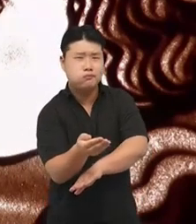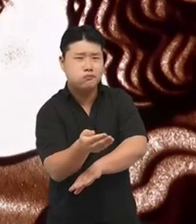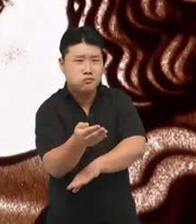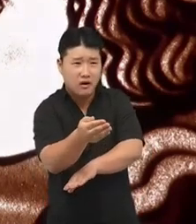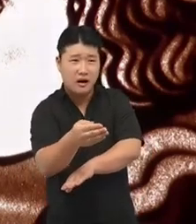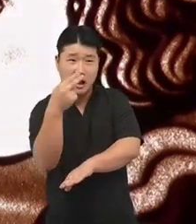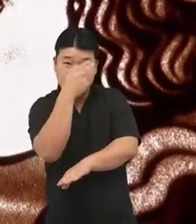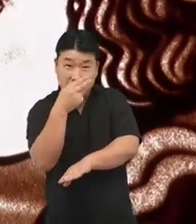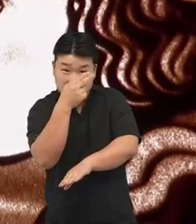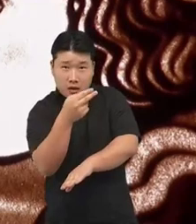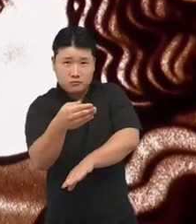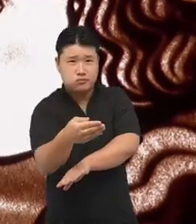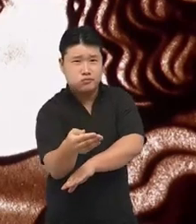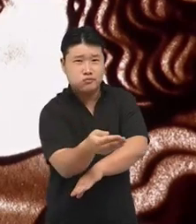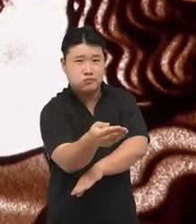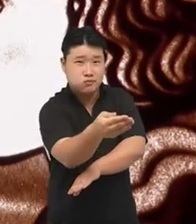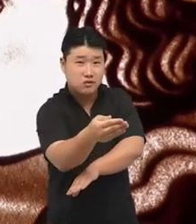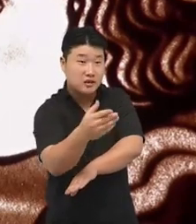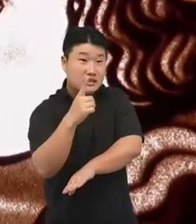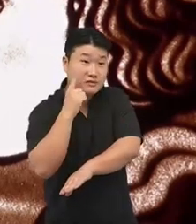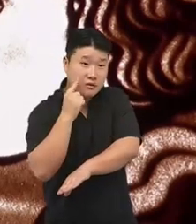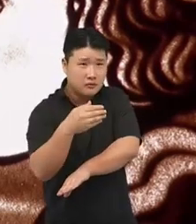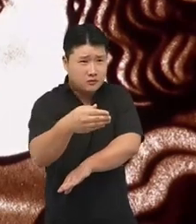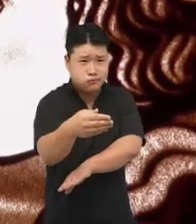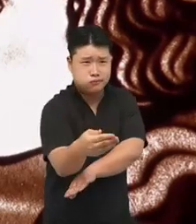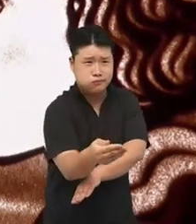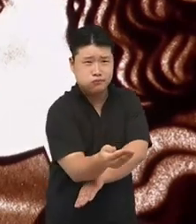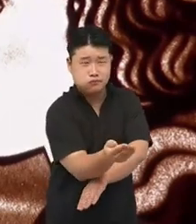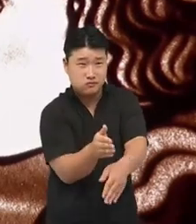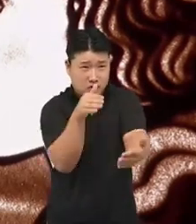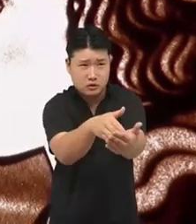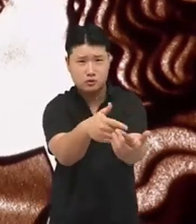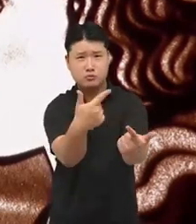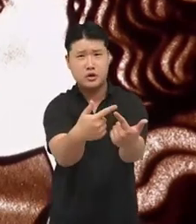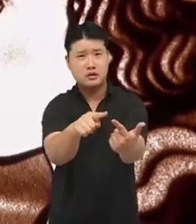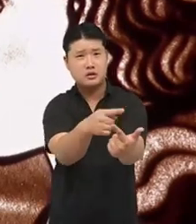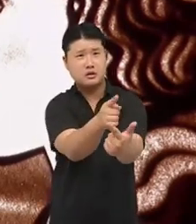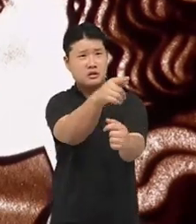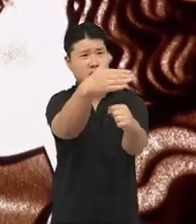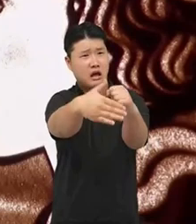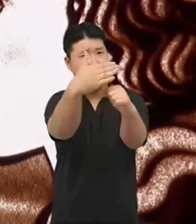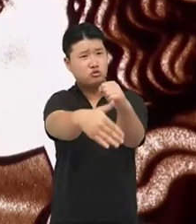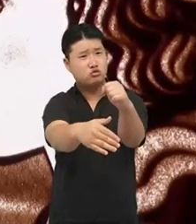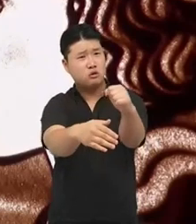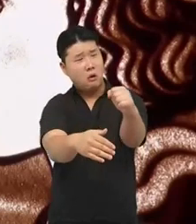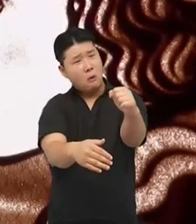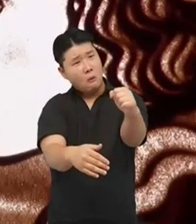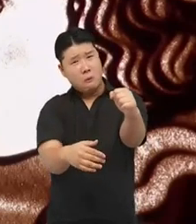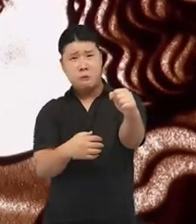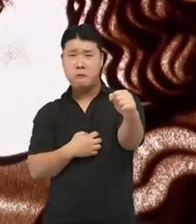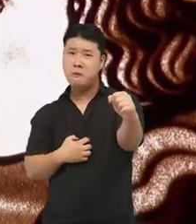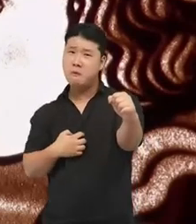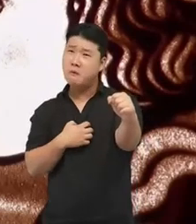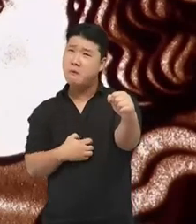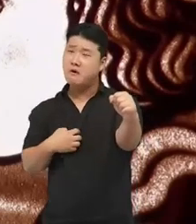조선의 부산에 도착하면 나귀와 마차로 갈아타고 며칠은 가야 할 것이요. 긴 여행이지만 신기하고